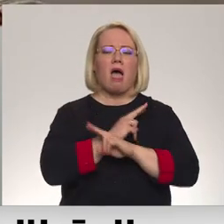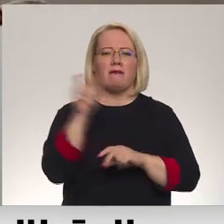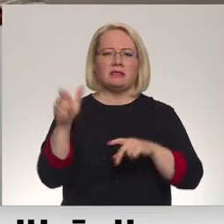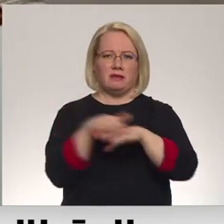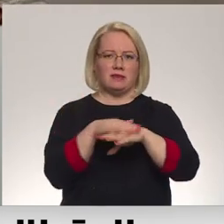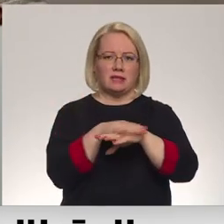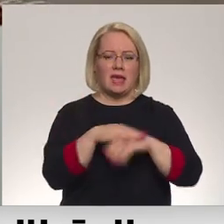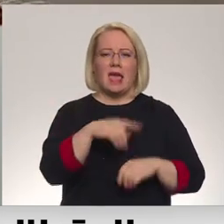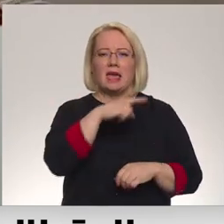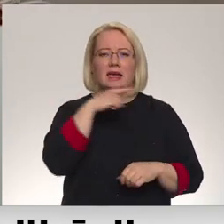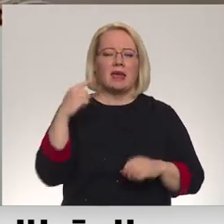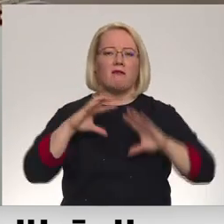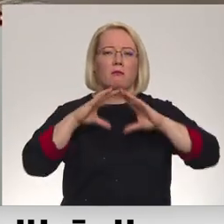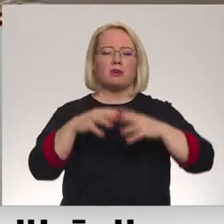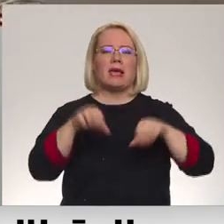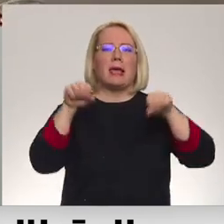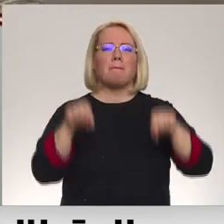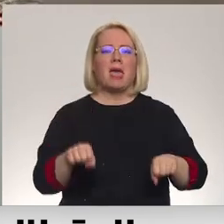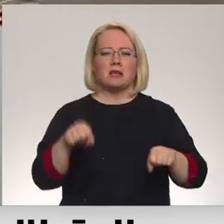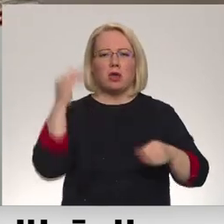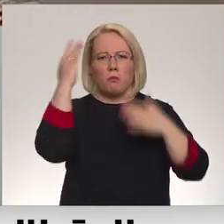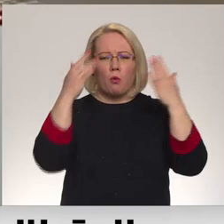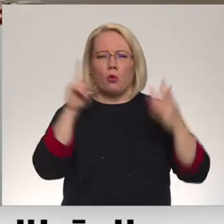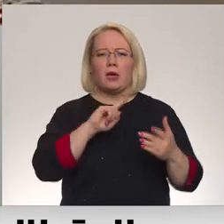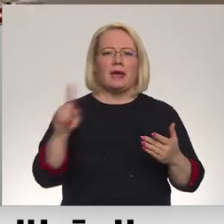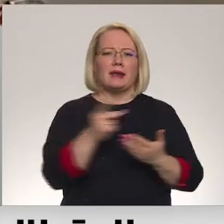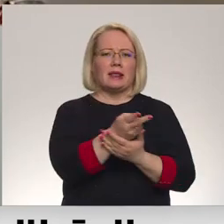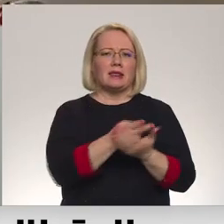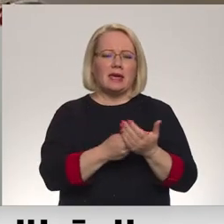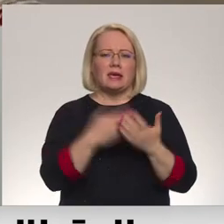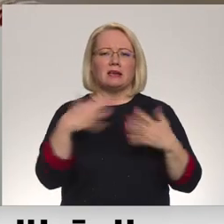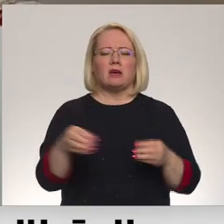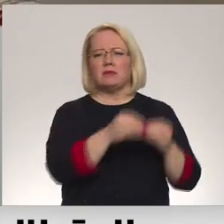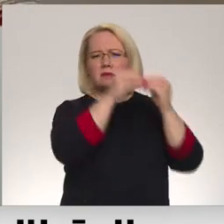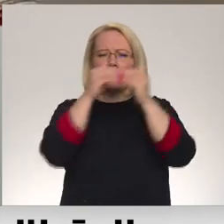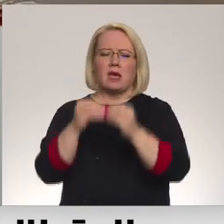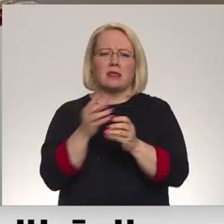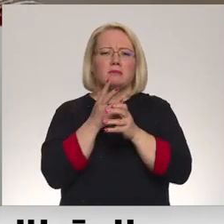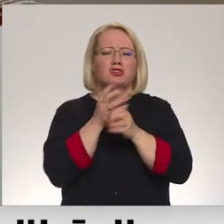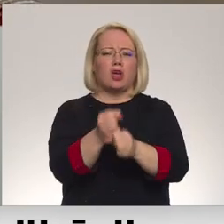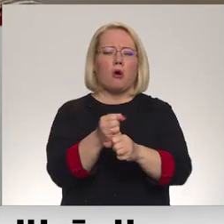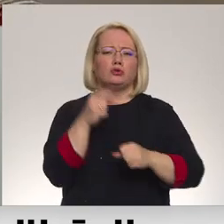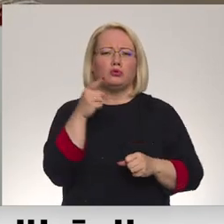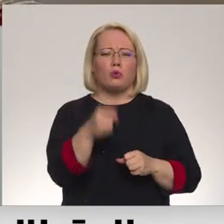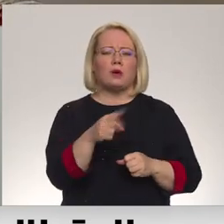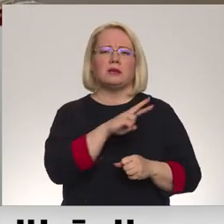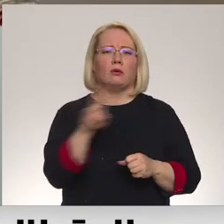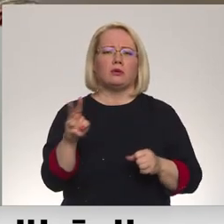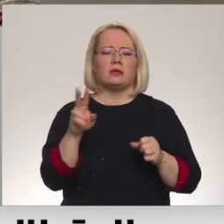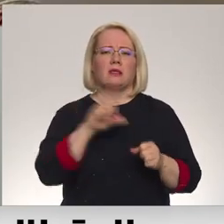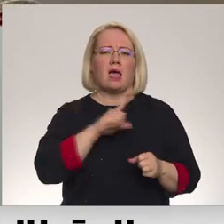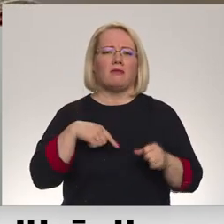pasaules impēriskie murgi ir līķauts, kas jau gadu desmitiem žņaudz nos to, kas te Latvijā varētu būt patiešām